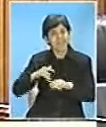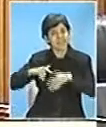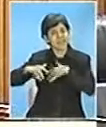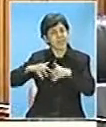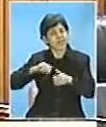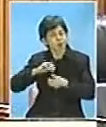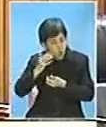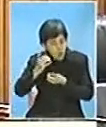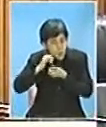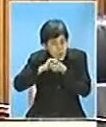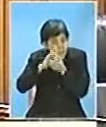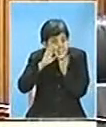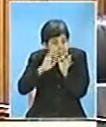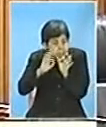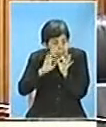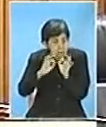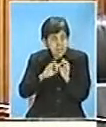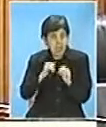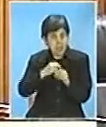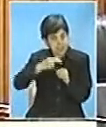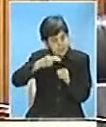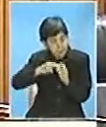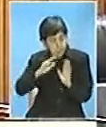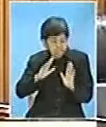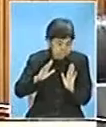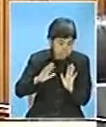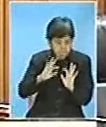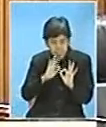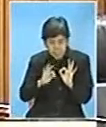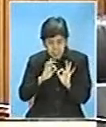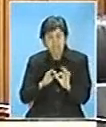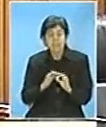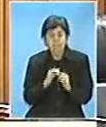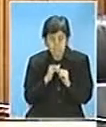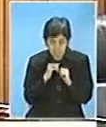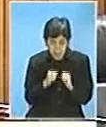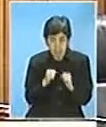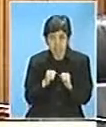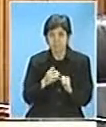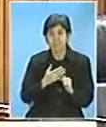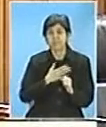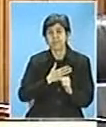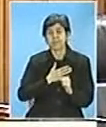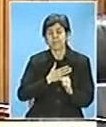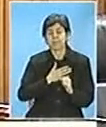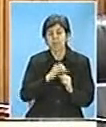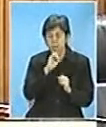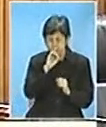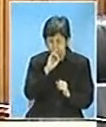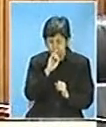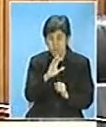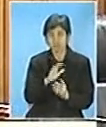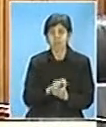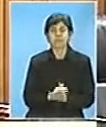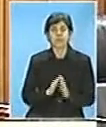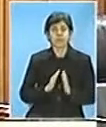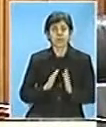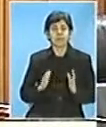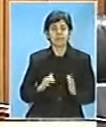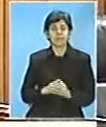ชนทั้งหมดให้ช่วยกันรณรงค์ในการประหยัดพลังงานในส่วนนี้นะครับก็ตอนนี้ขออนุญาตตอบคำถามแค่นี้ก่อนครับขอบคุณ